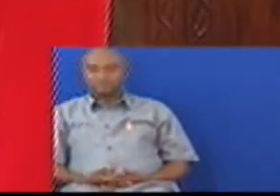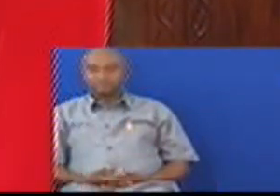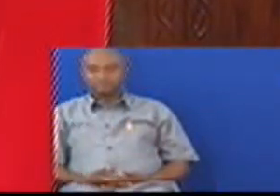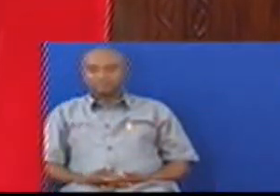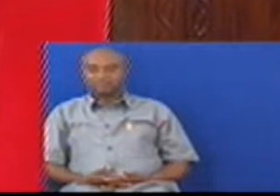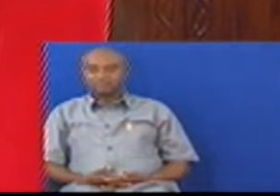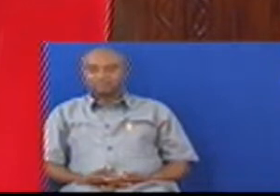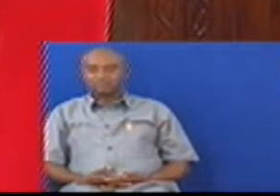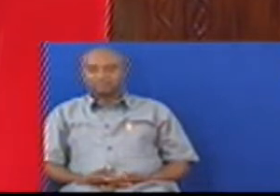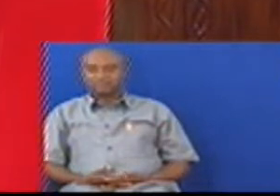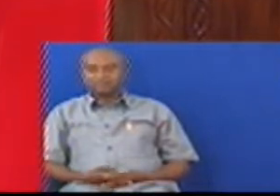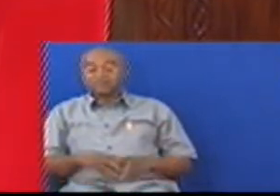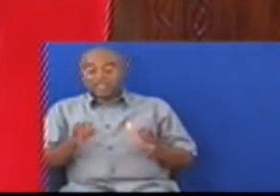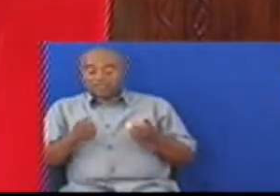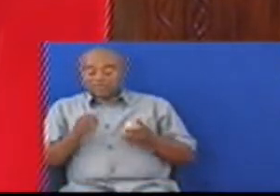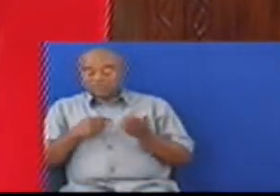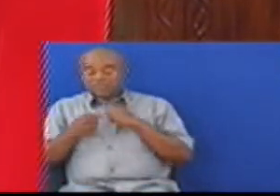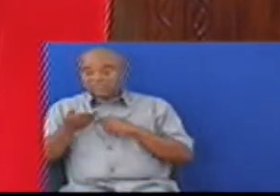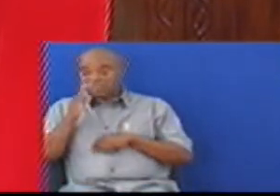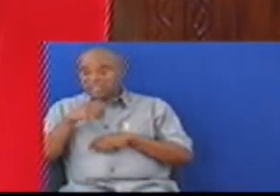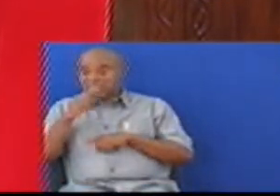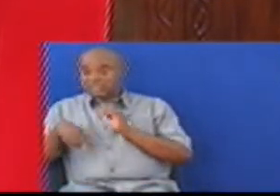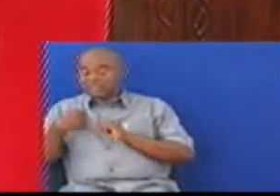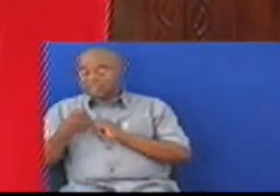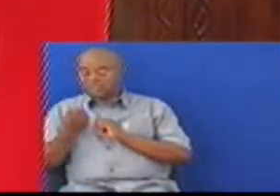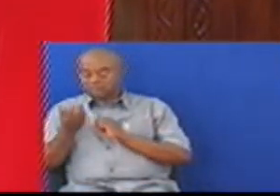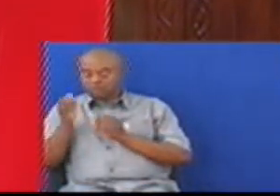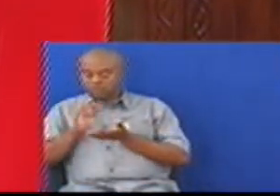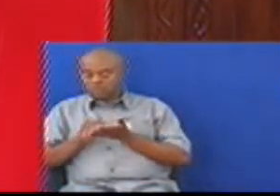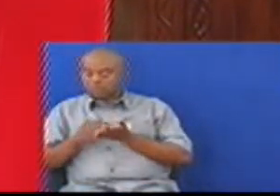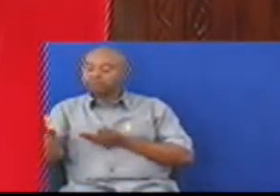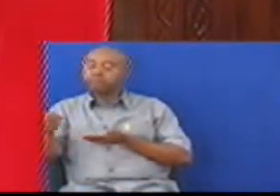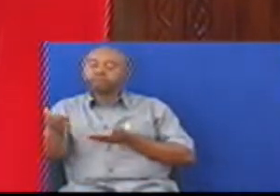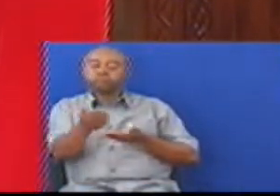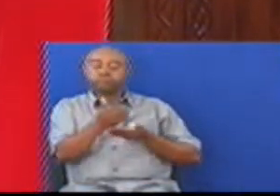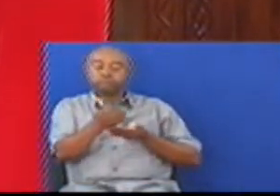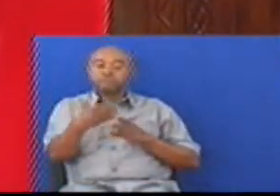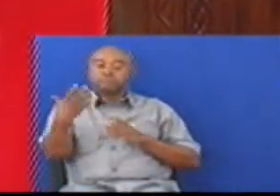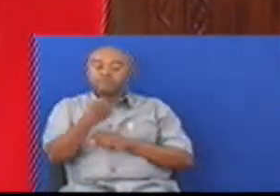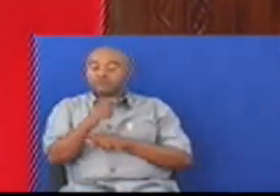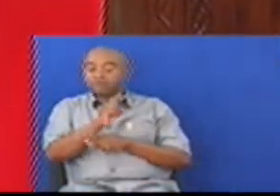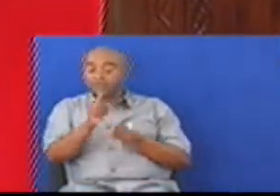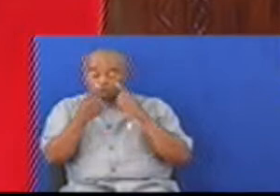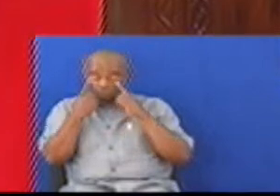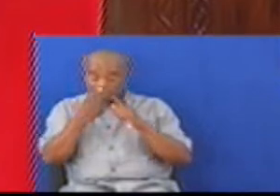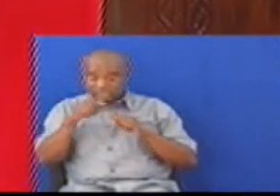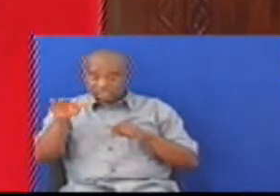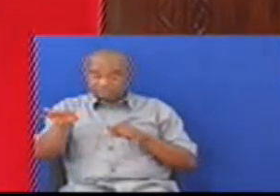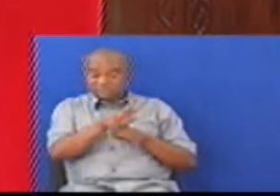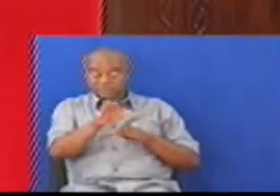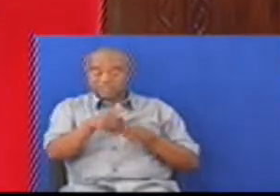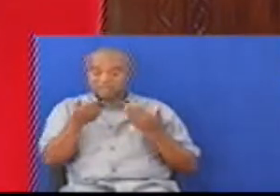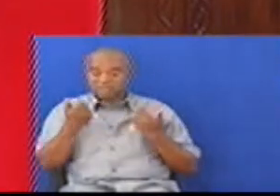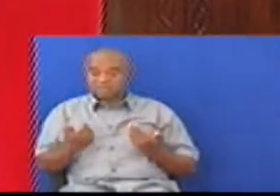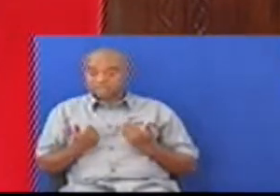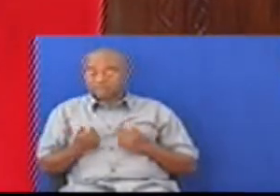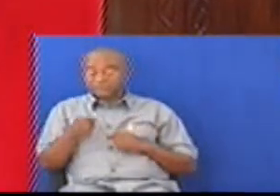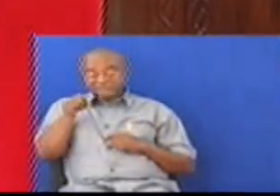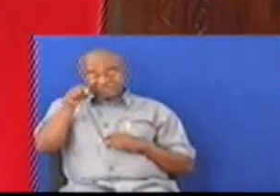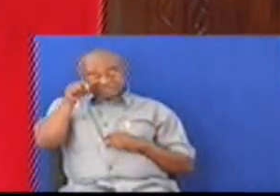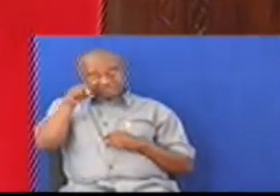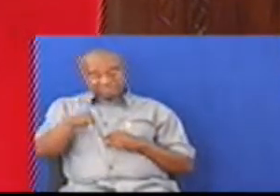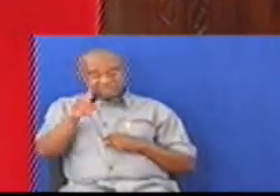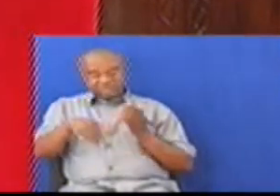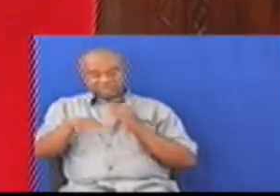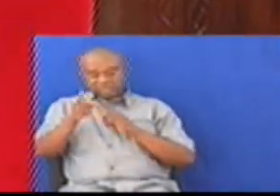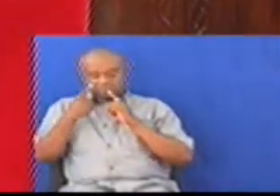kibajeti. Bado serikali imeendelea kuweka makisio makubwa ya makusanyo ya mapato bila kujali mazingira ya sasa ambayo yanaashiria